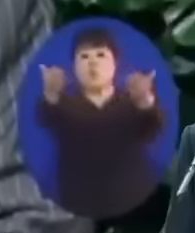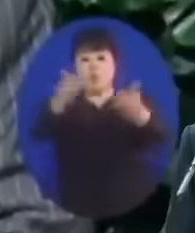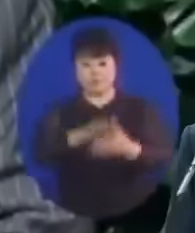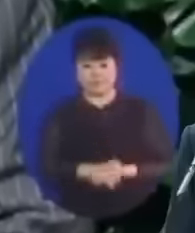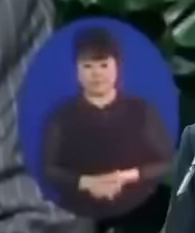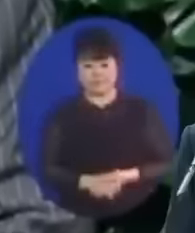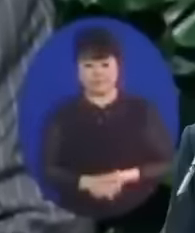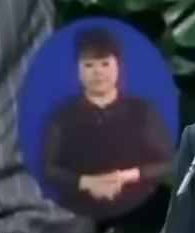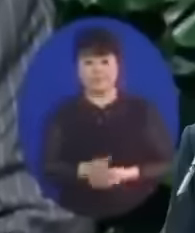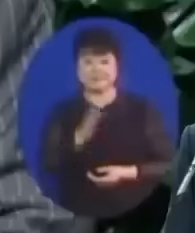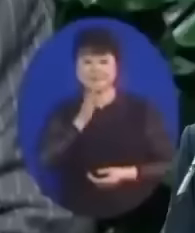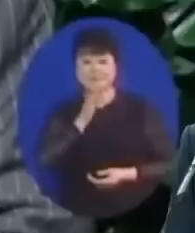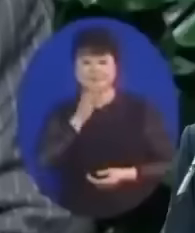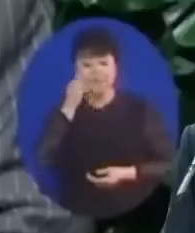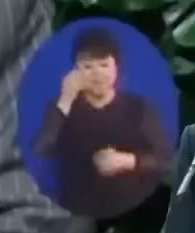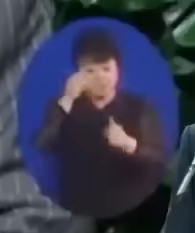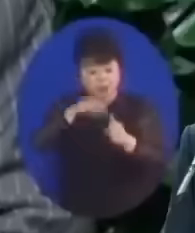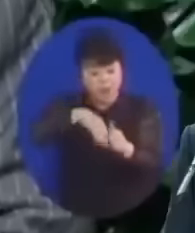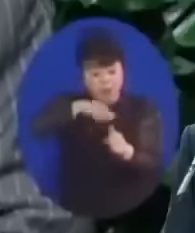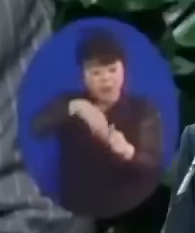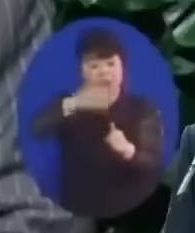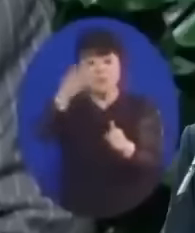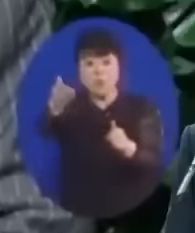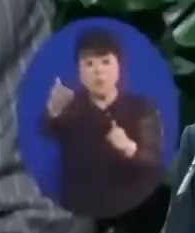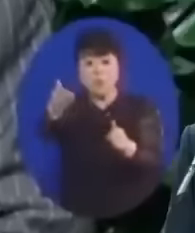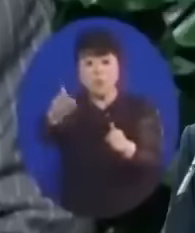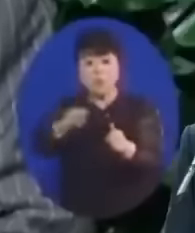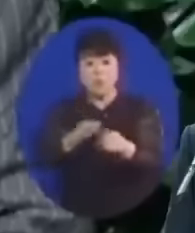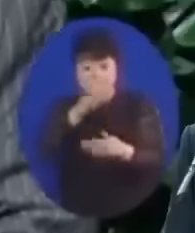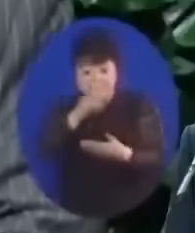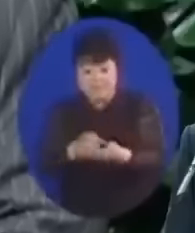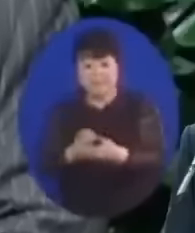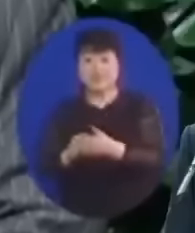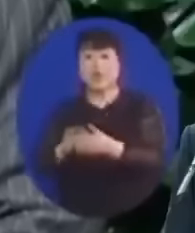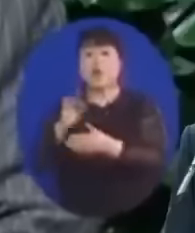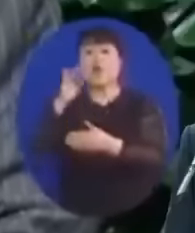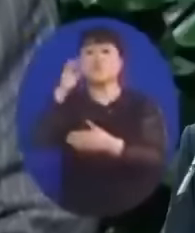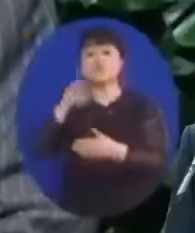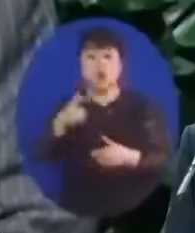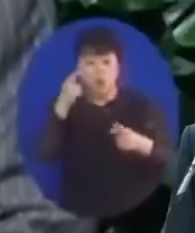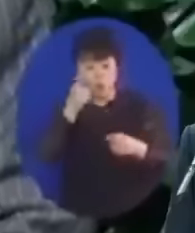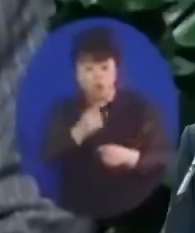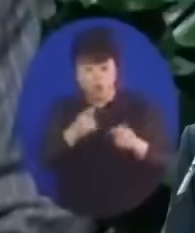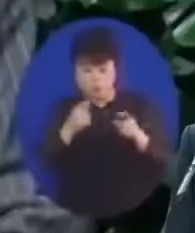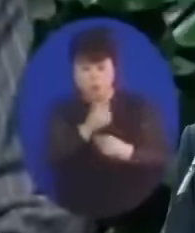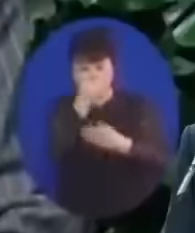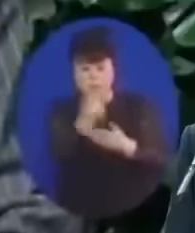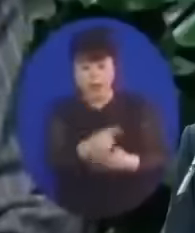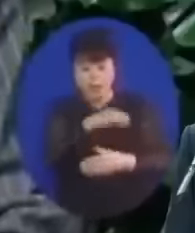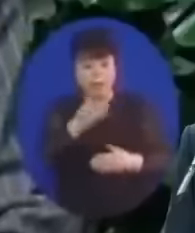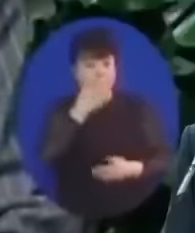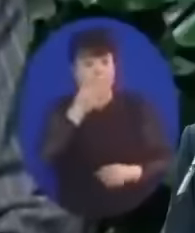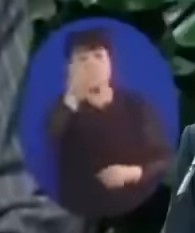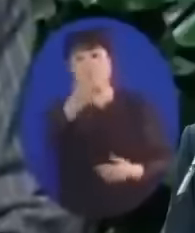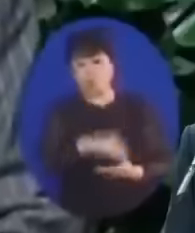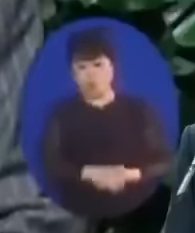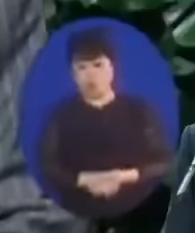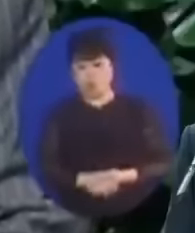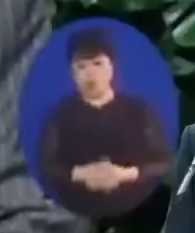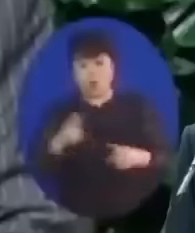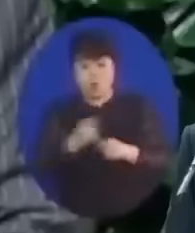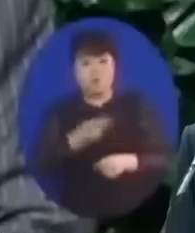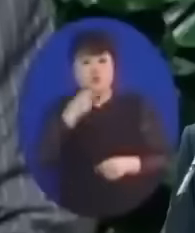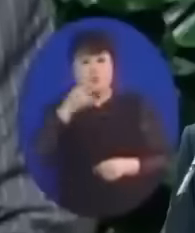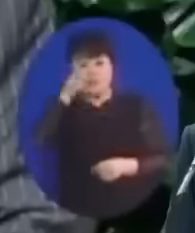상을 차리시며 기름으로 내 머리에 바르시니 내 잔이 넘치나이다. 원수가 와야 밥상도 차려주는 것입니다.